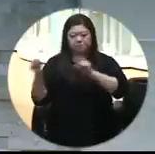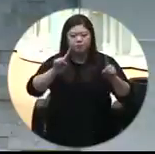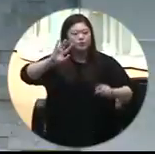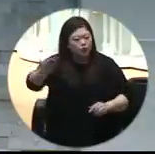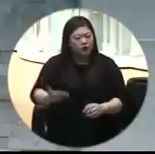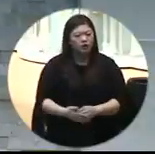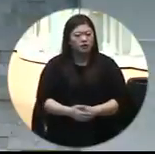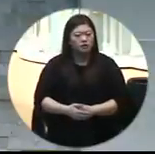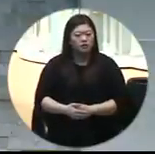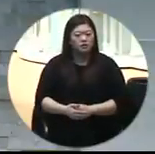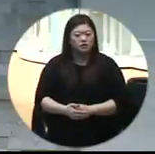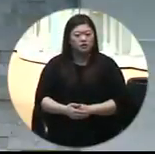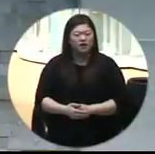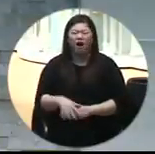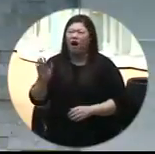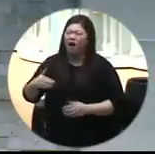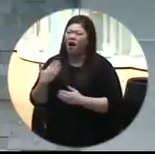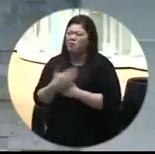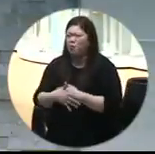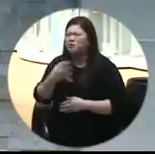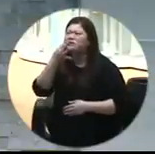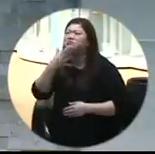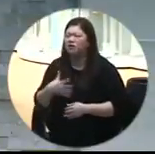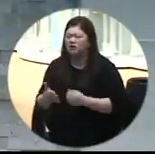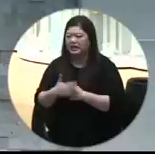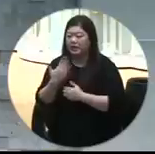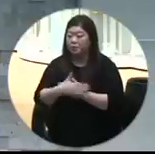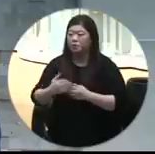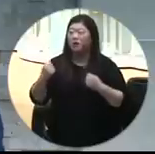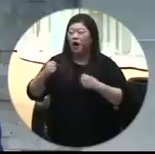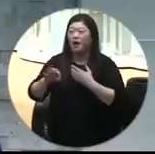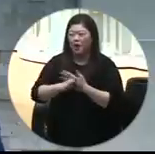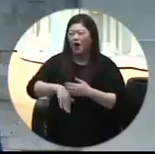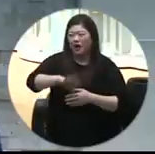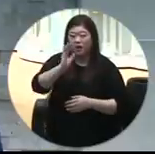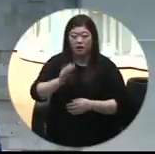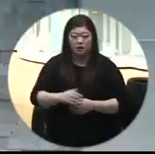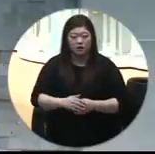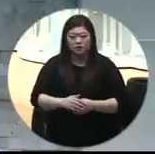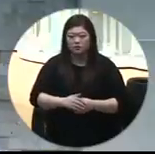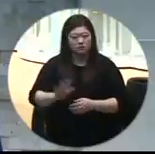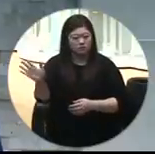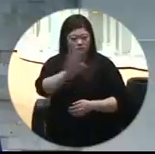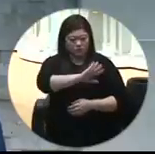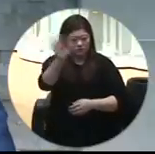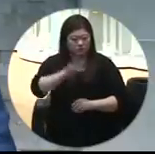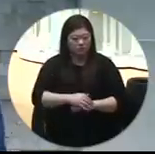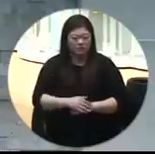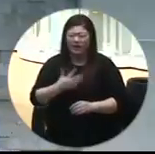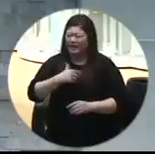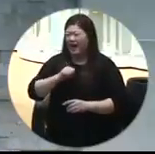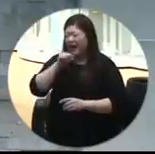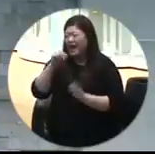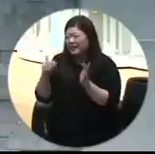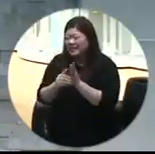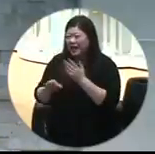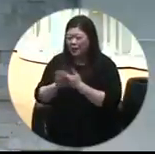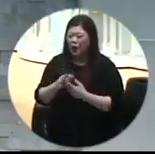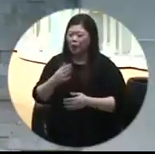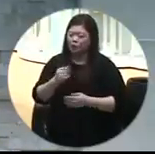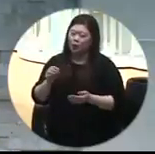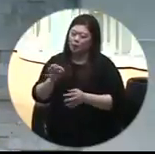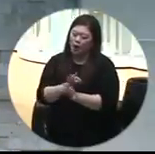치유하신다니까요. 잡히지 말라니까요. 가난합니까? 가난 때문에 꽃무부문부리 치다 가난 해결되는 게 아니에요. 하나님의